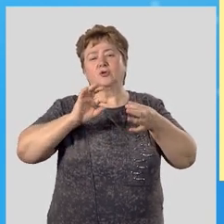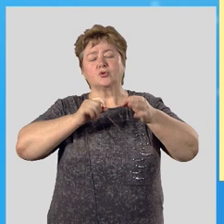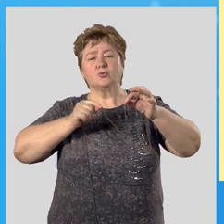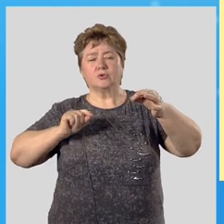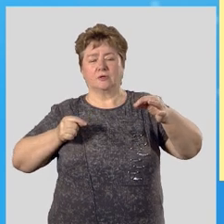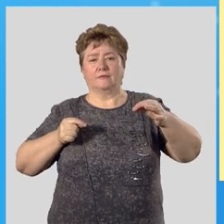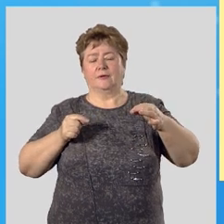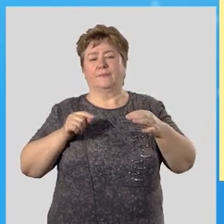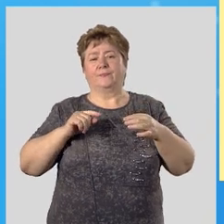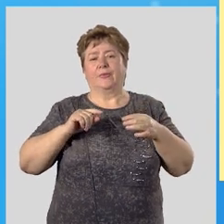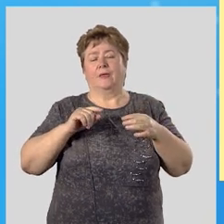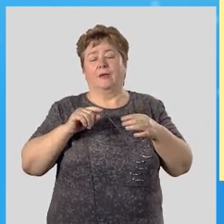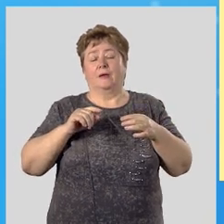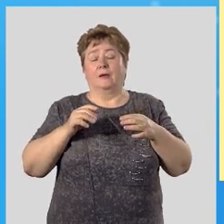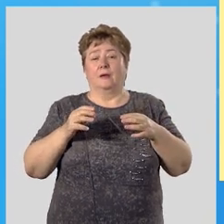саркожгутиковые,